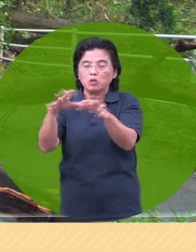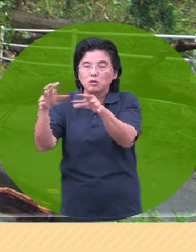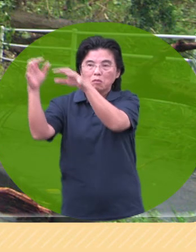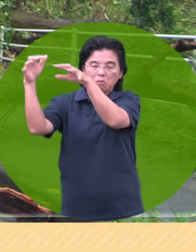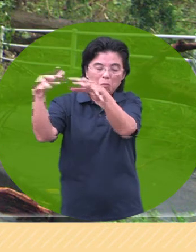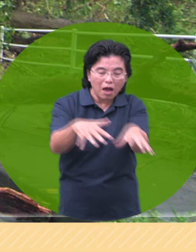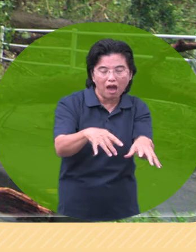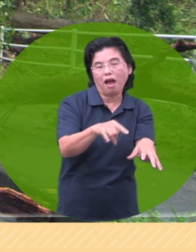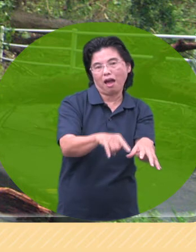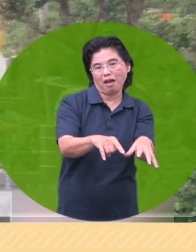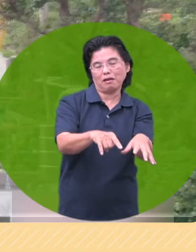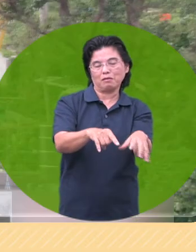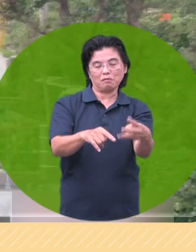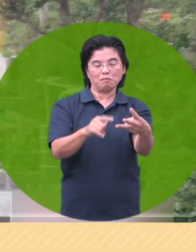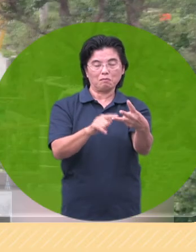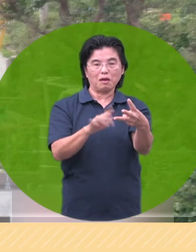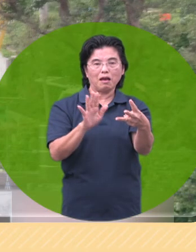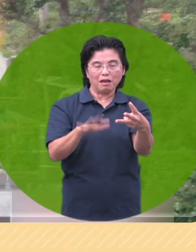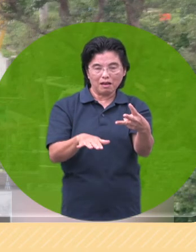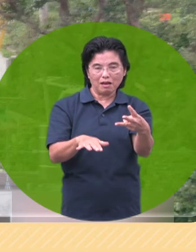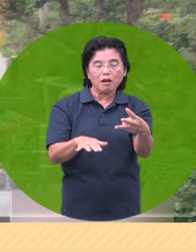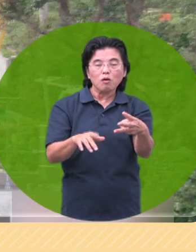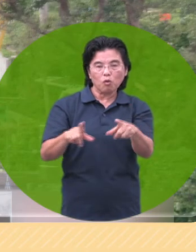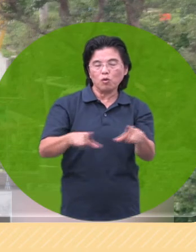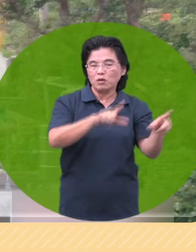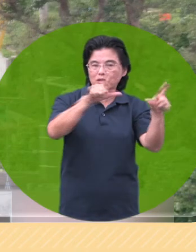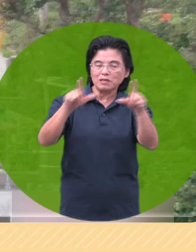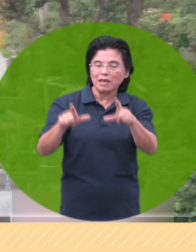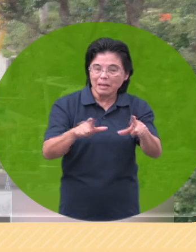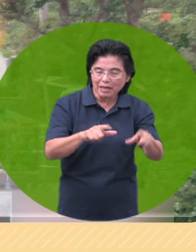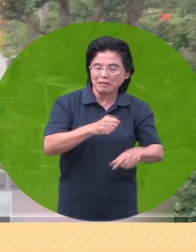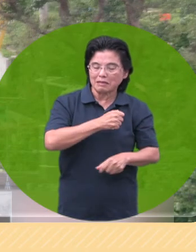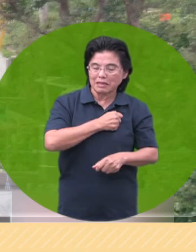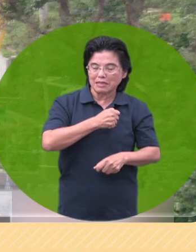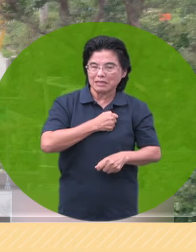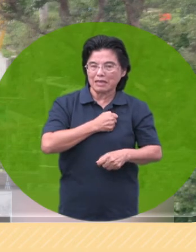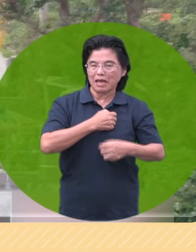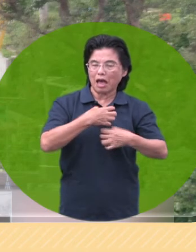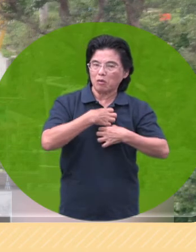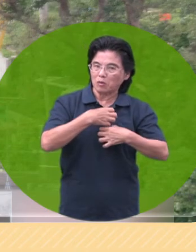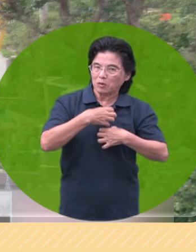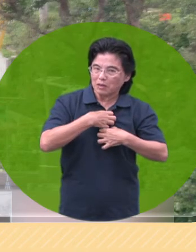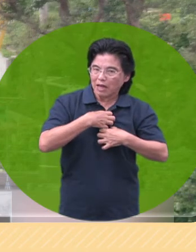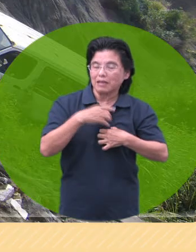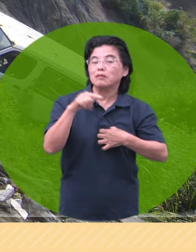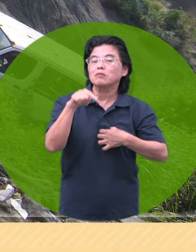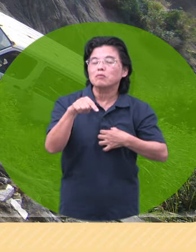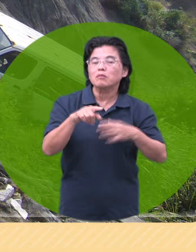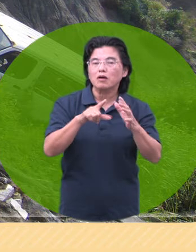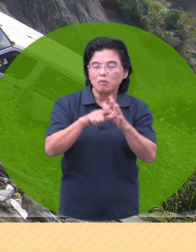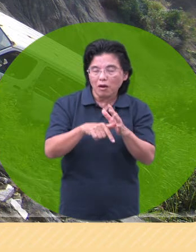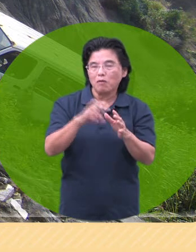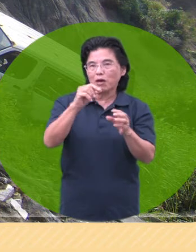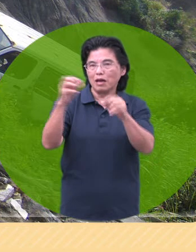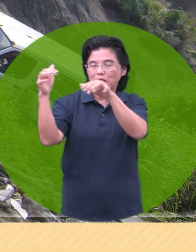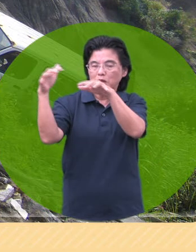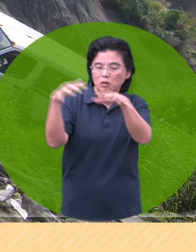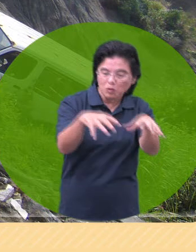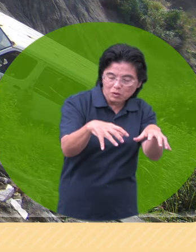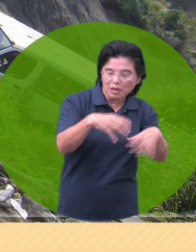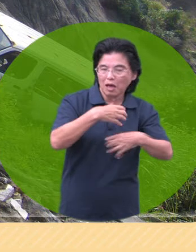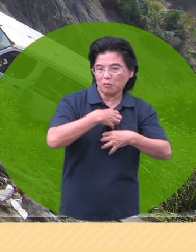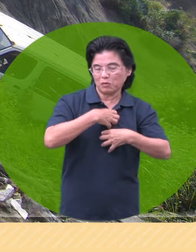崩れ。こうした人々の暮らしや生命に危害を及ぼす恐れがある土砂災害警戒区域